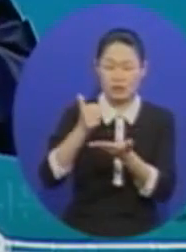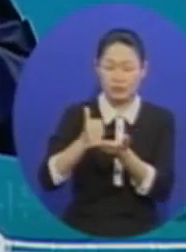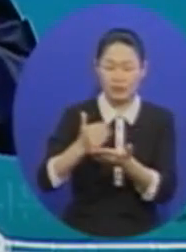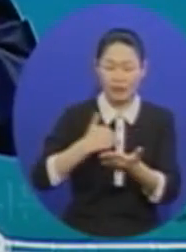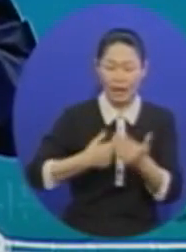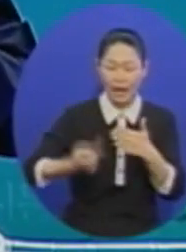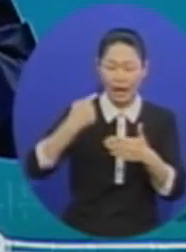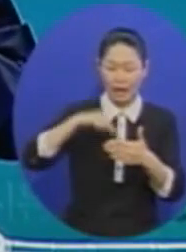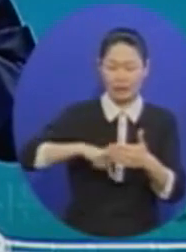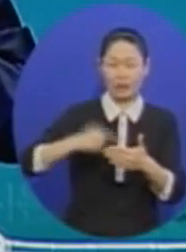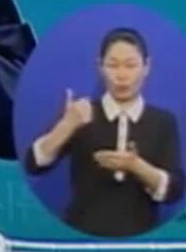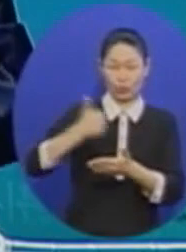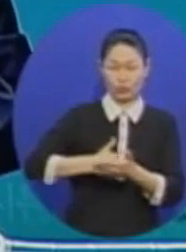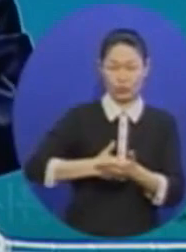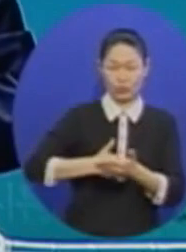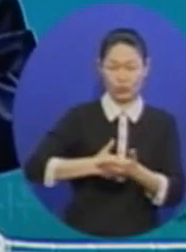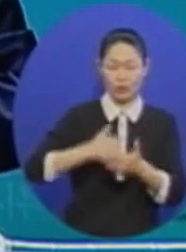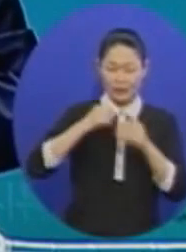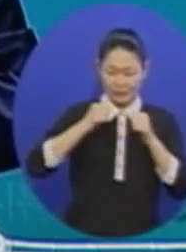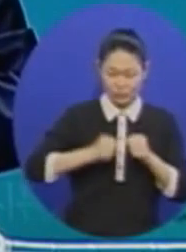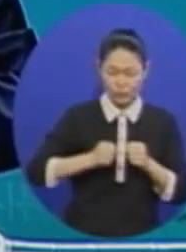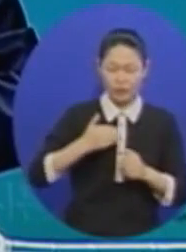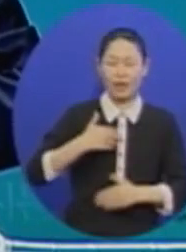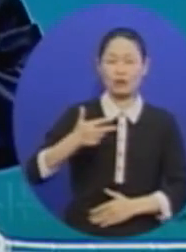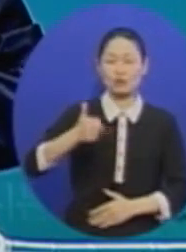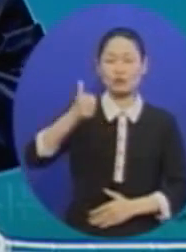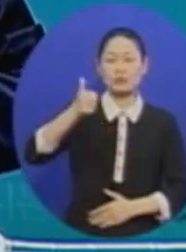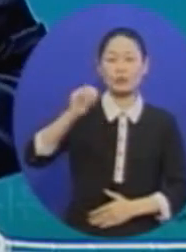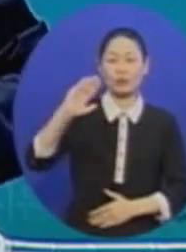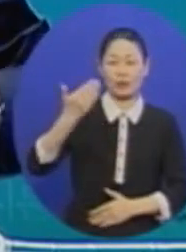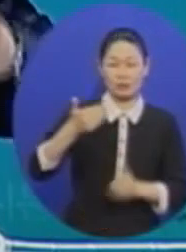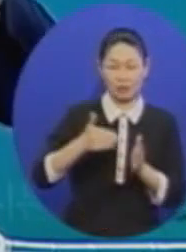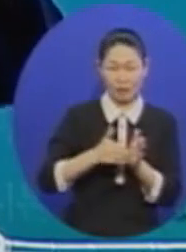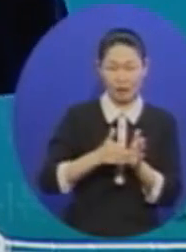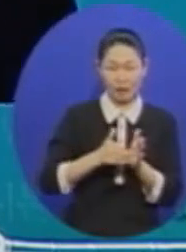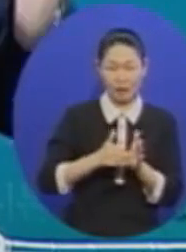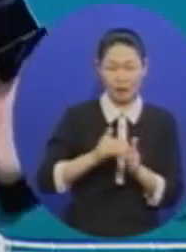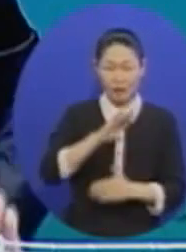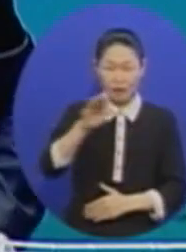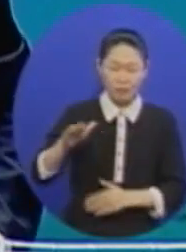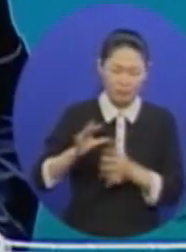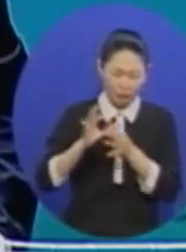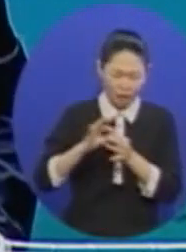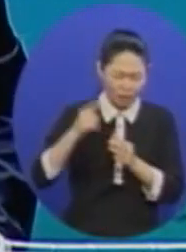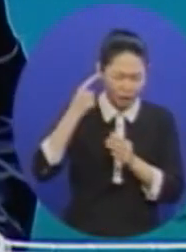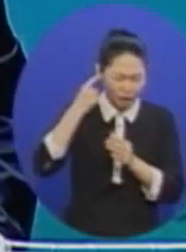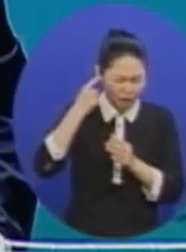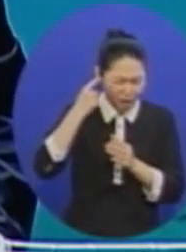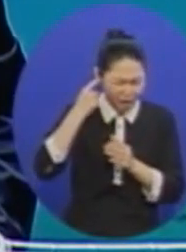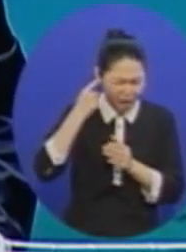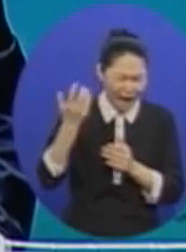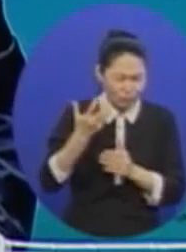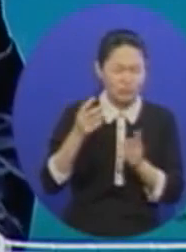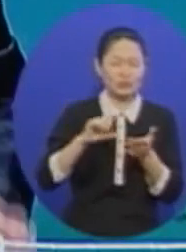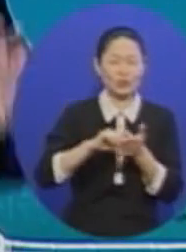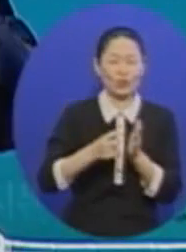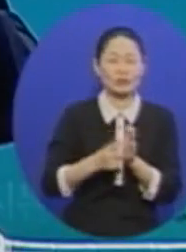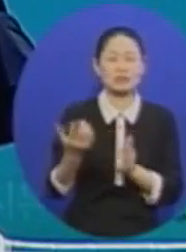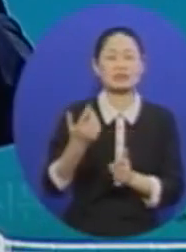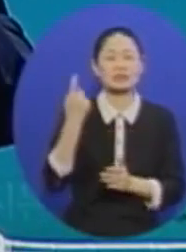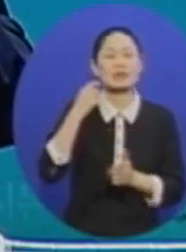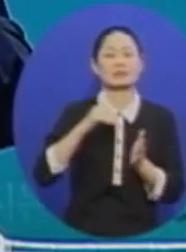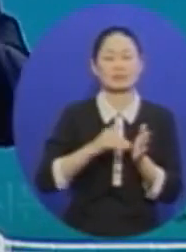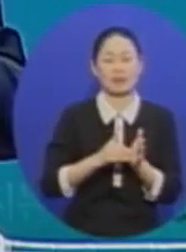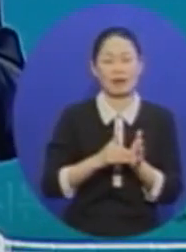안에 계시고 내 주님이 되셨다 여러분 귀에 못이 박히도록 들으셨죠 않아요 문제는